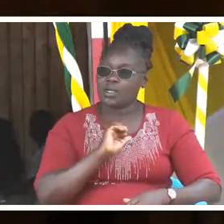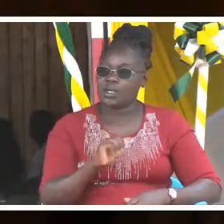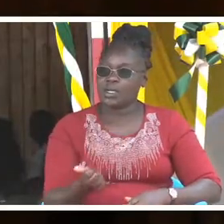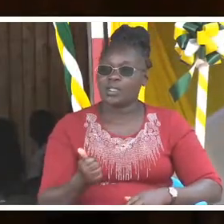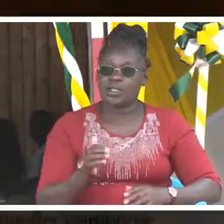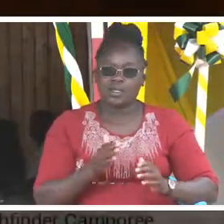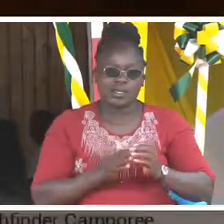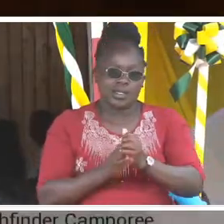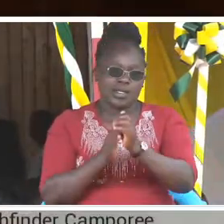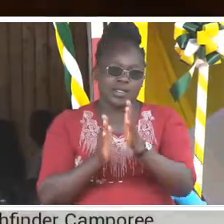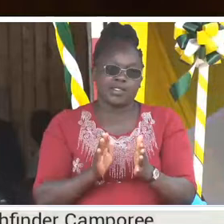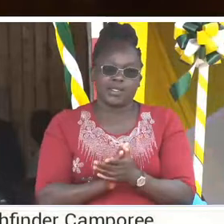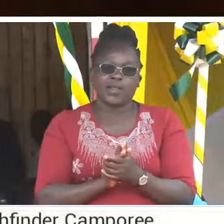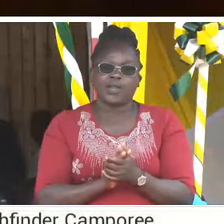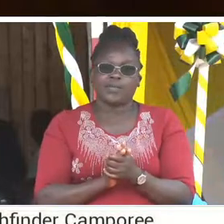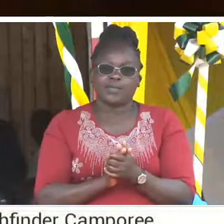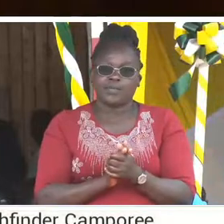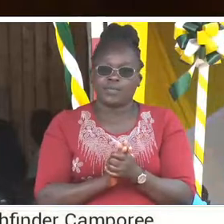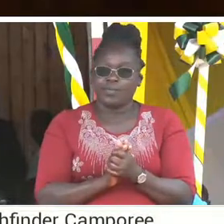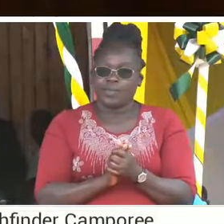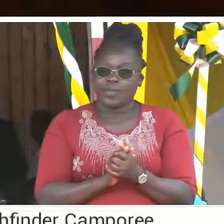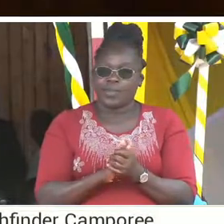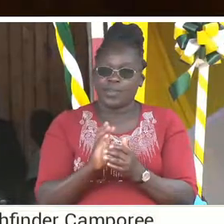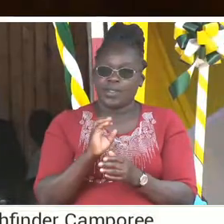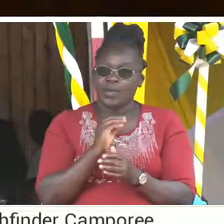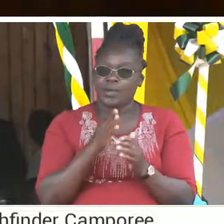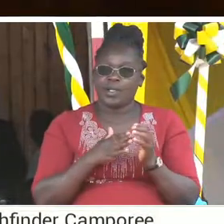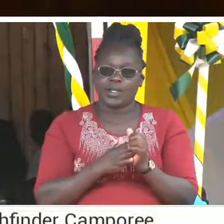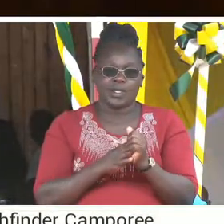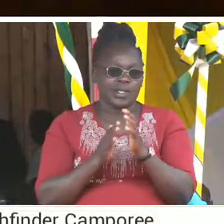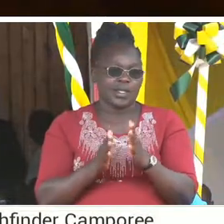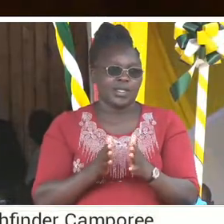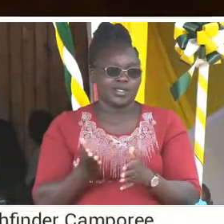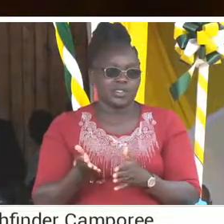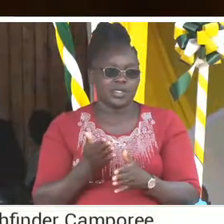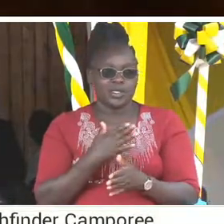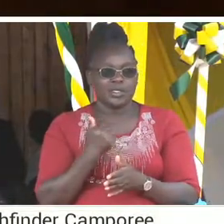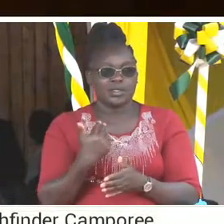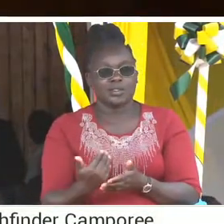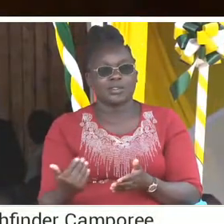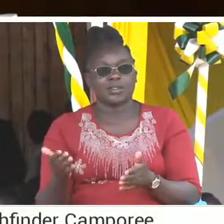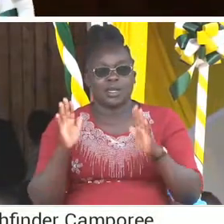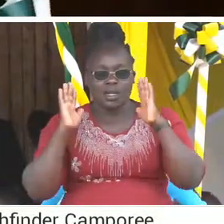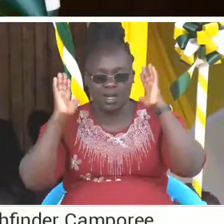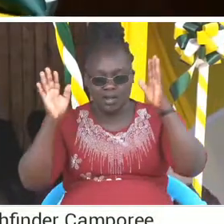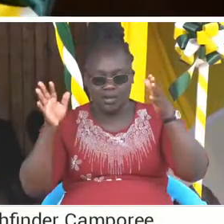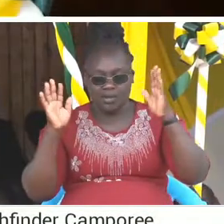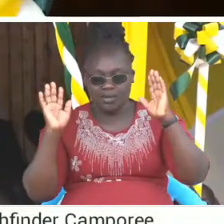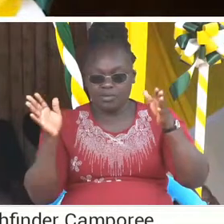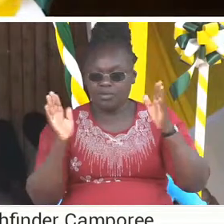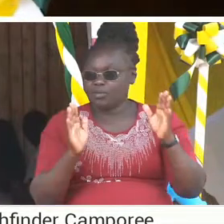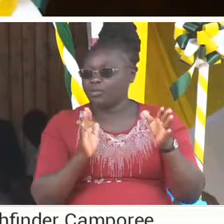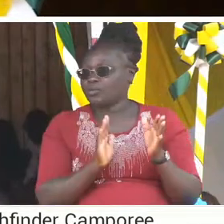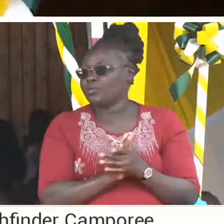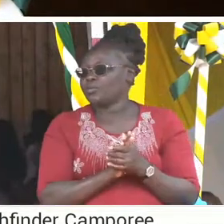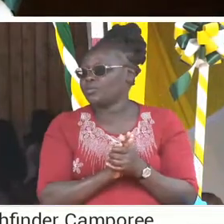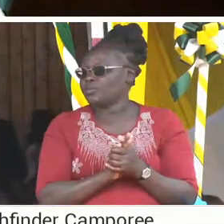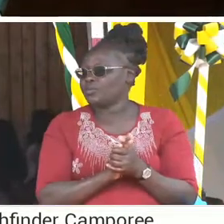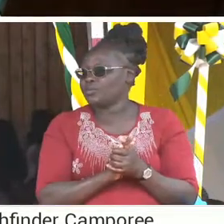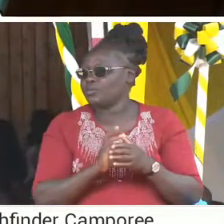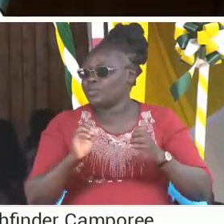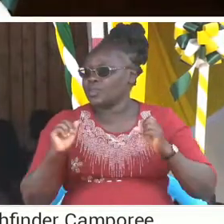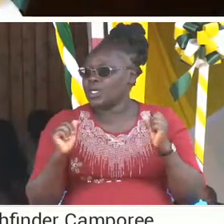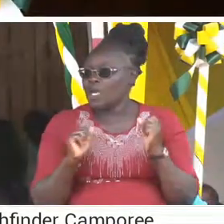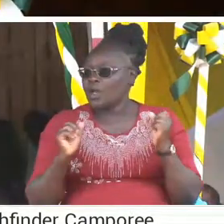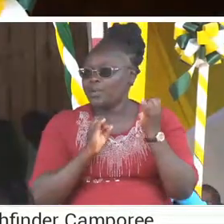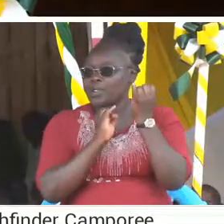MCS, viongozi wetu pamoja na mapasta na watoto wetu. Hamjambo. Happy